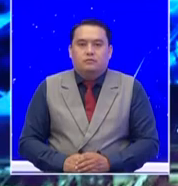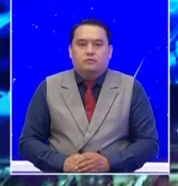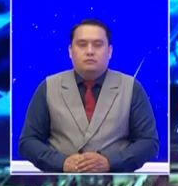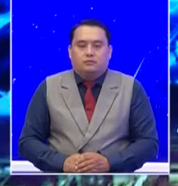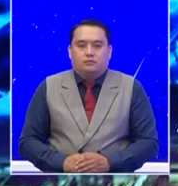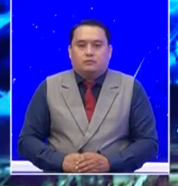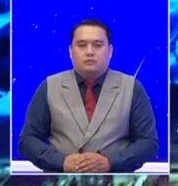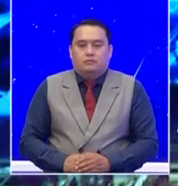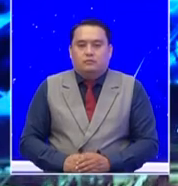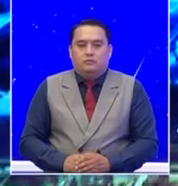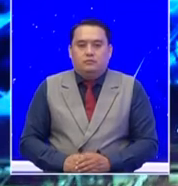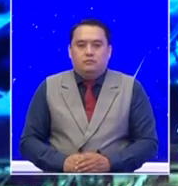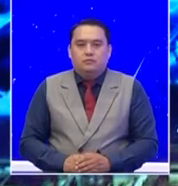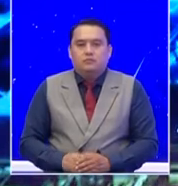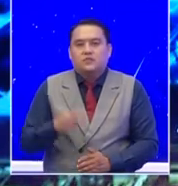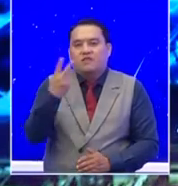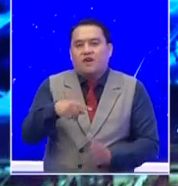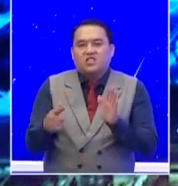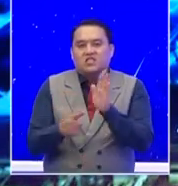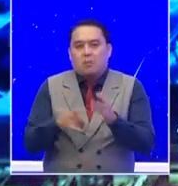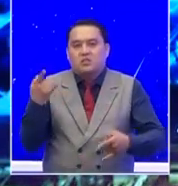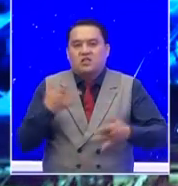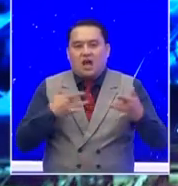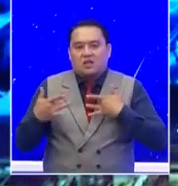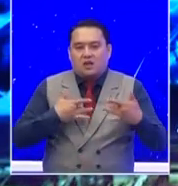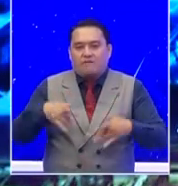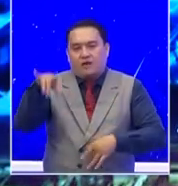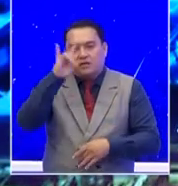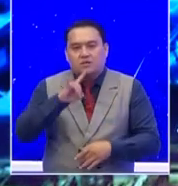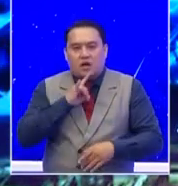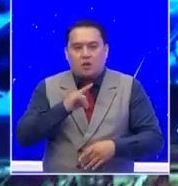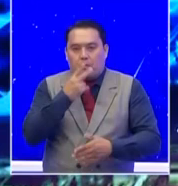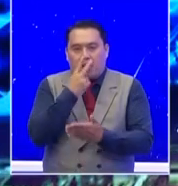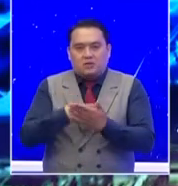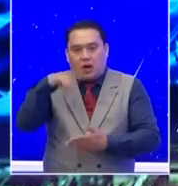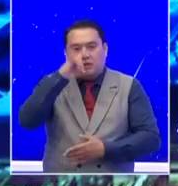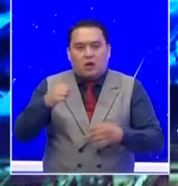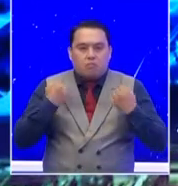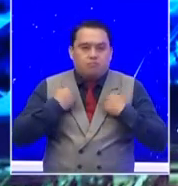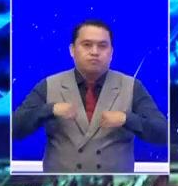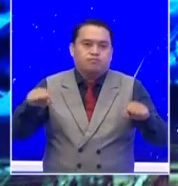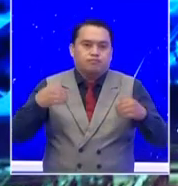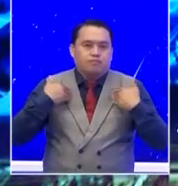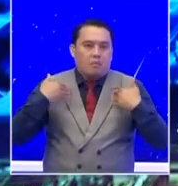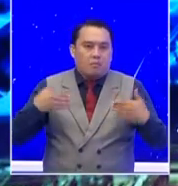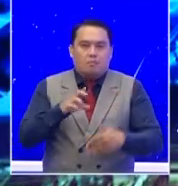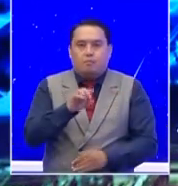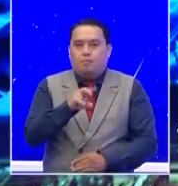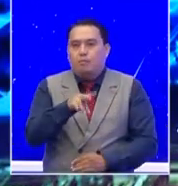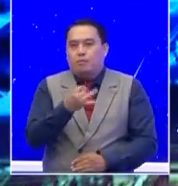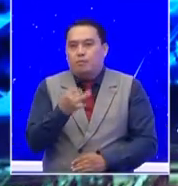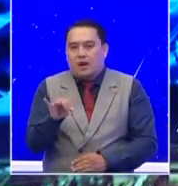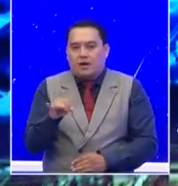вновь к новостям области 27 театров страны покажут пьесу о казахском бактерии бурь ибо я об этом сообщил